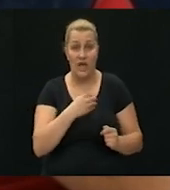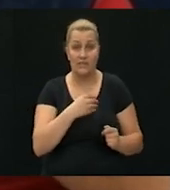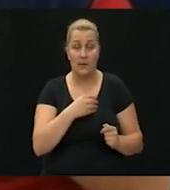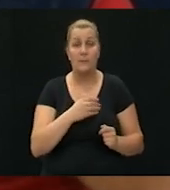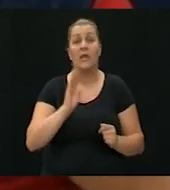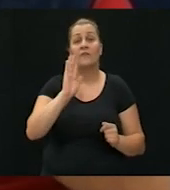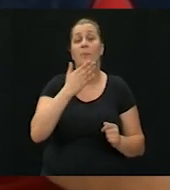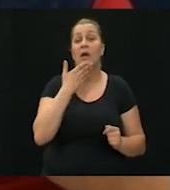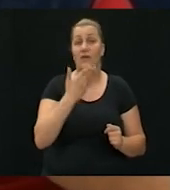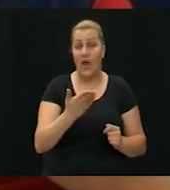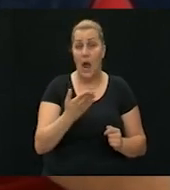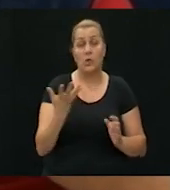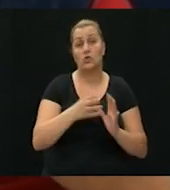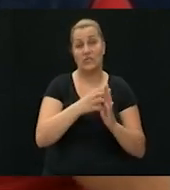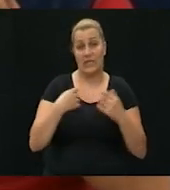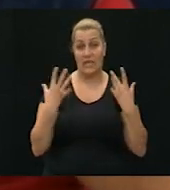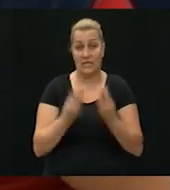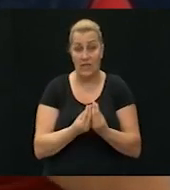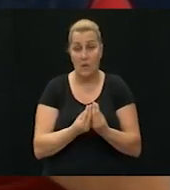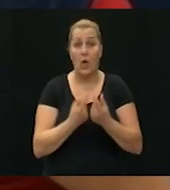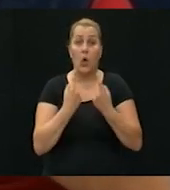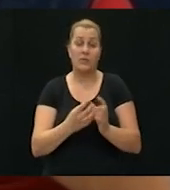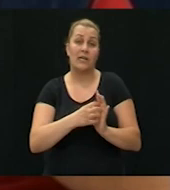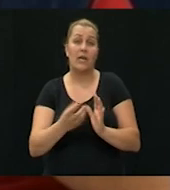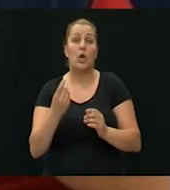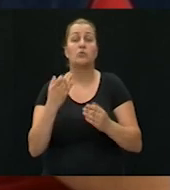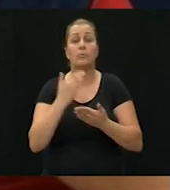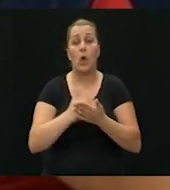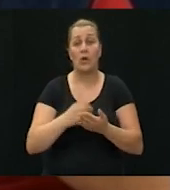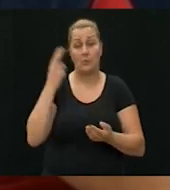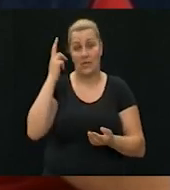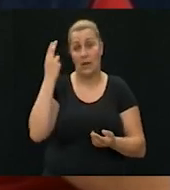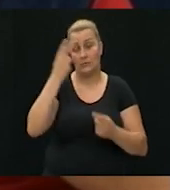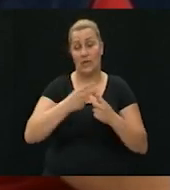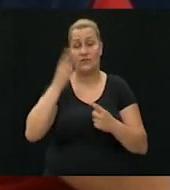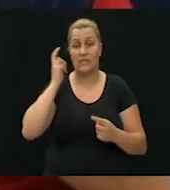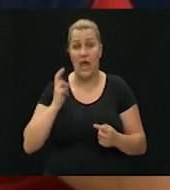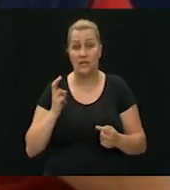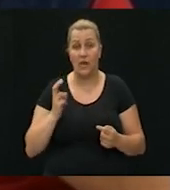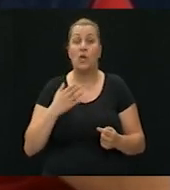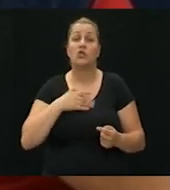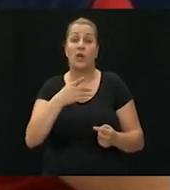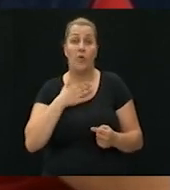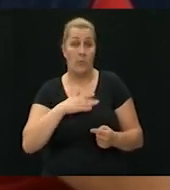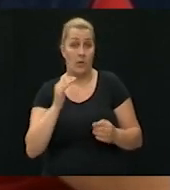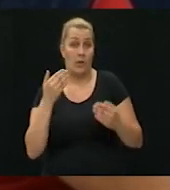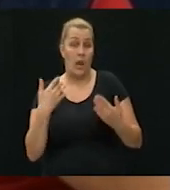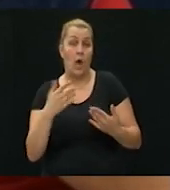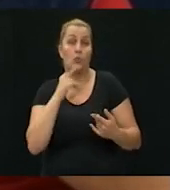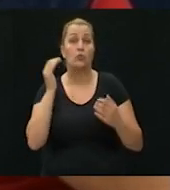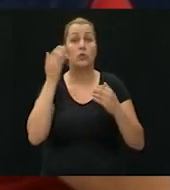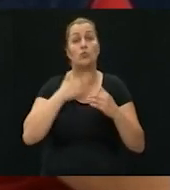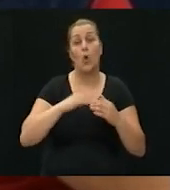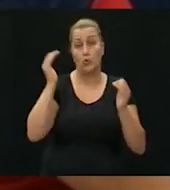Hrvatske. Vama hvala što ste i dalje s nama. Ostanite i dalje uz program vaše i naše televizije Jadan. Želimo vam laku i ugodnu